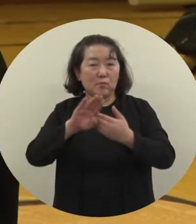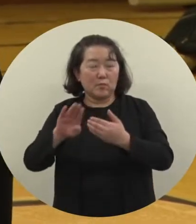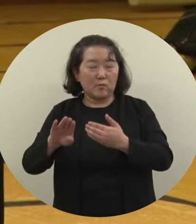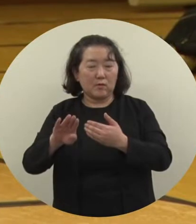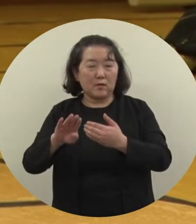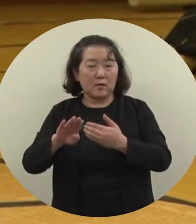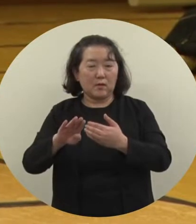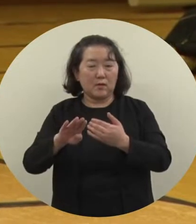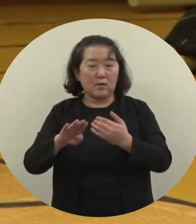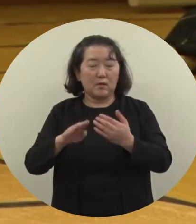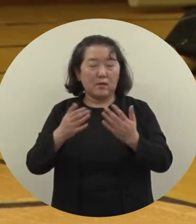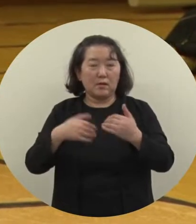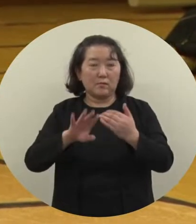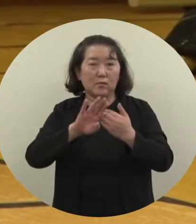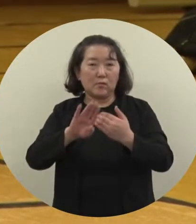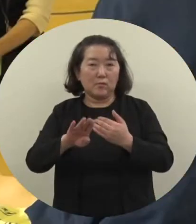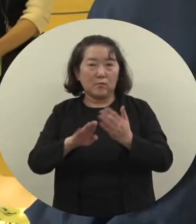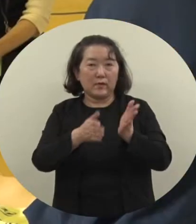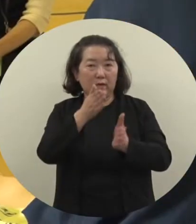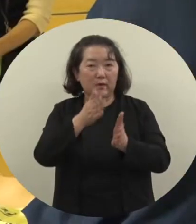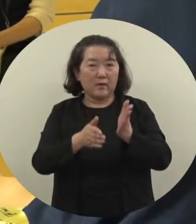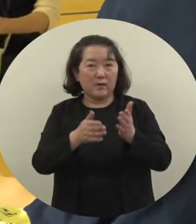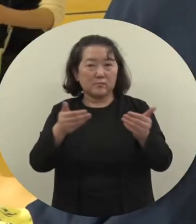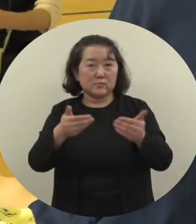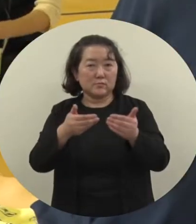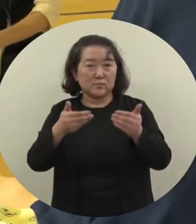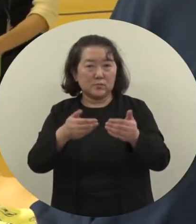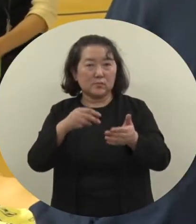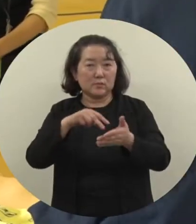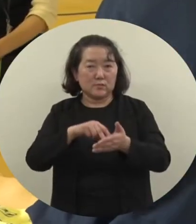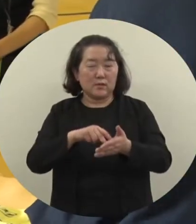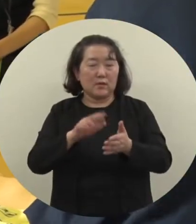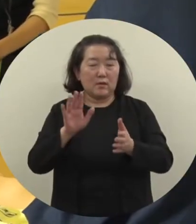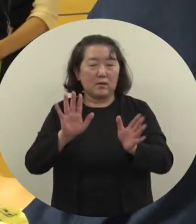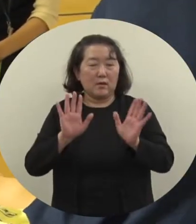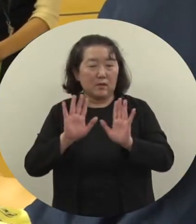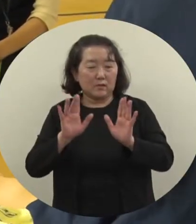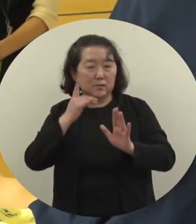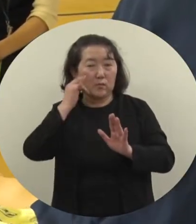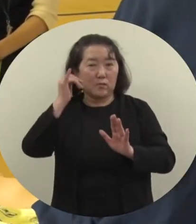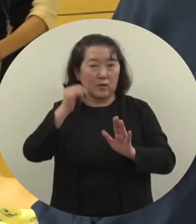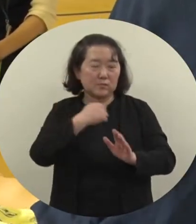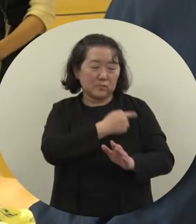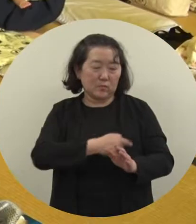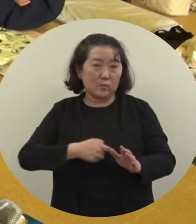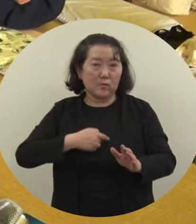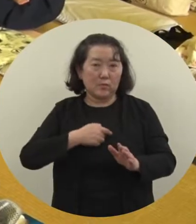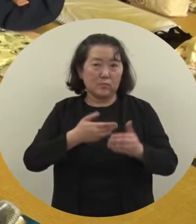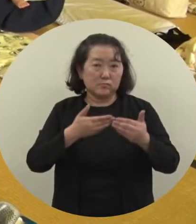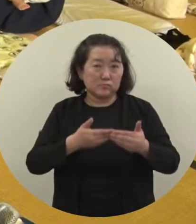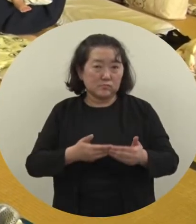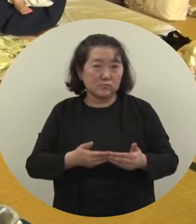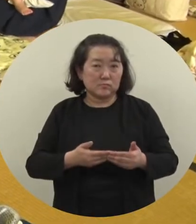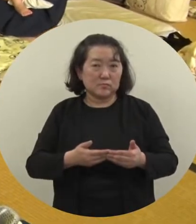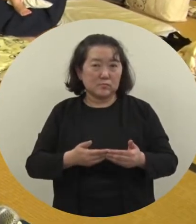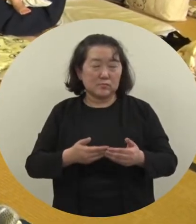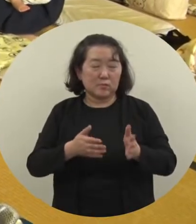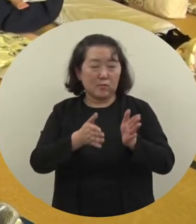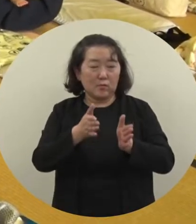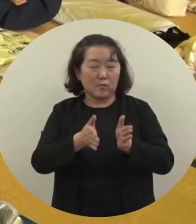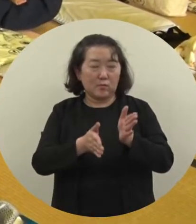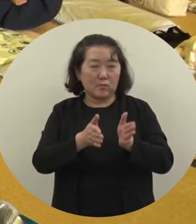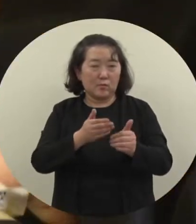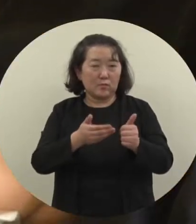他にも産後ケア事業は、お母さんと赤ちゃんの心身の休養や育児不安の解消のため